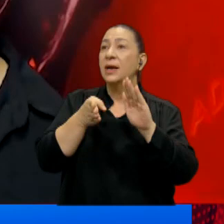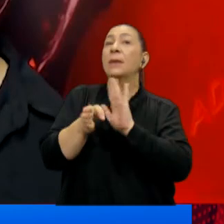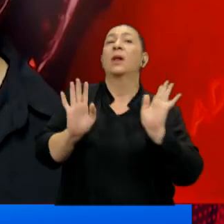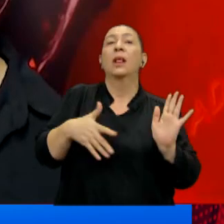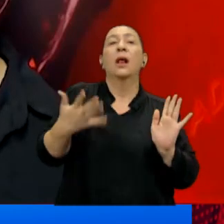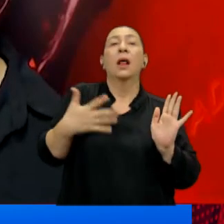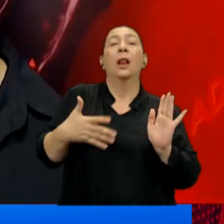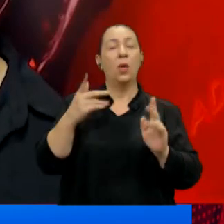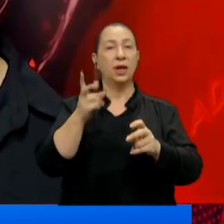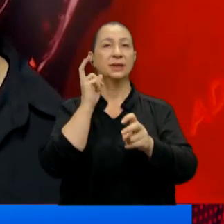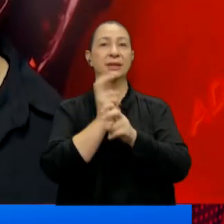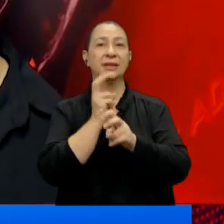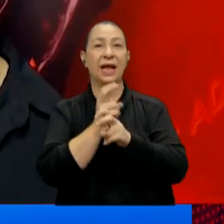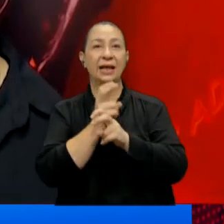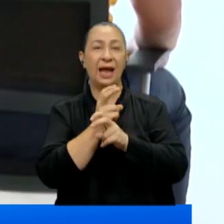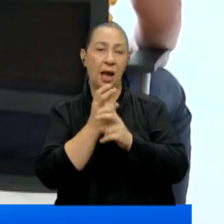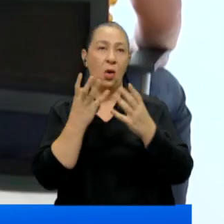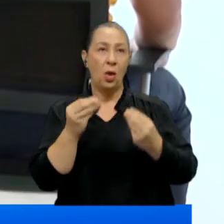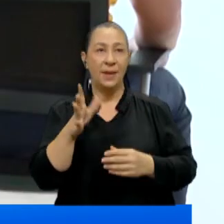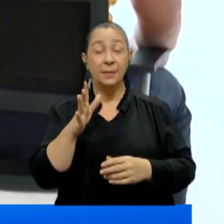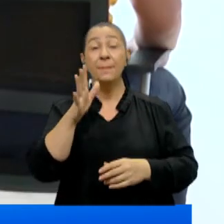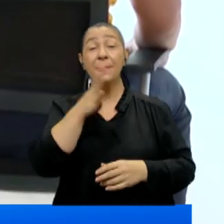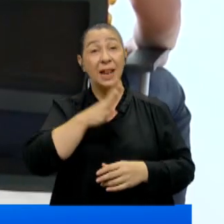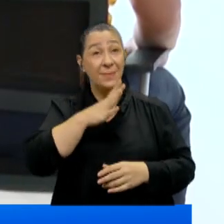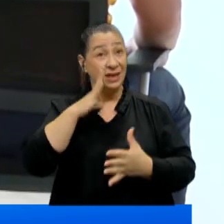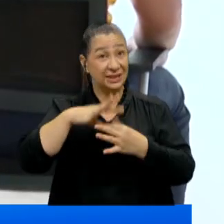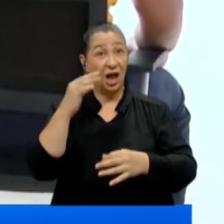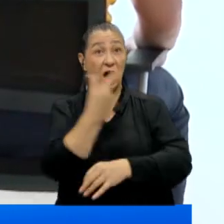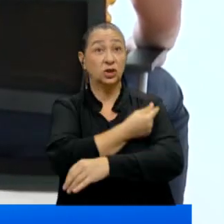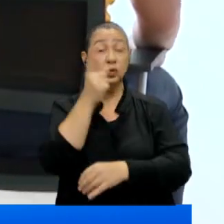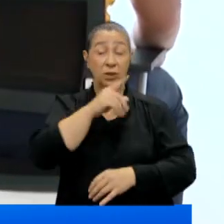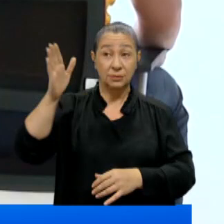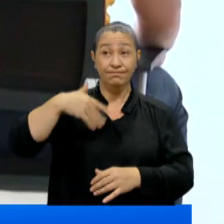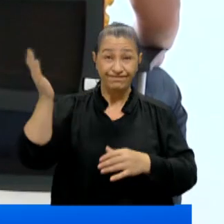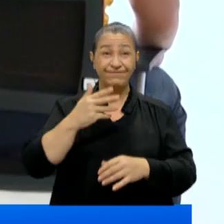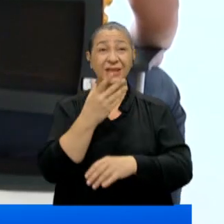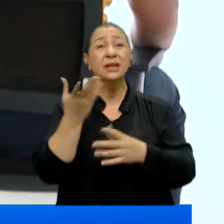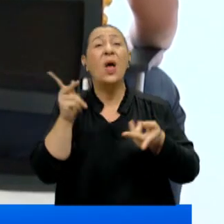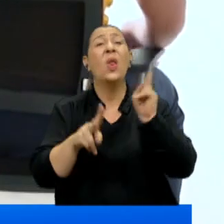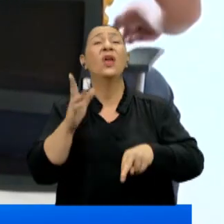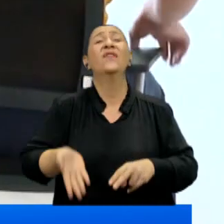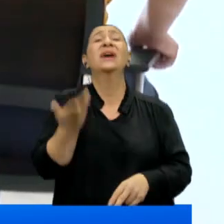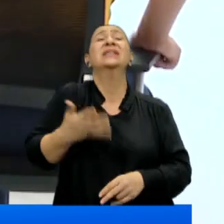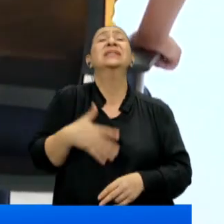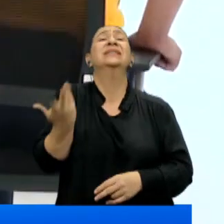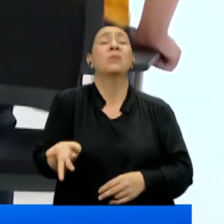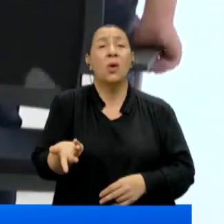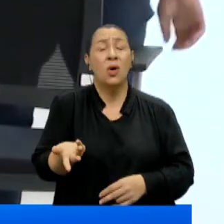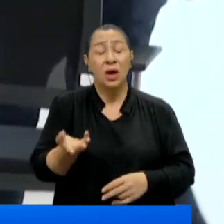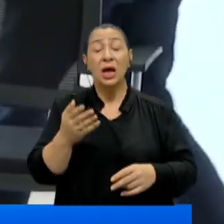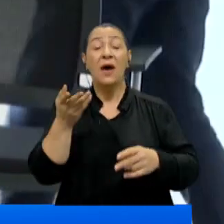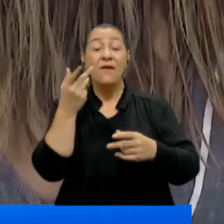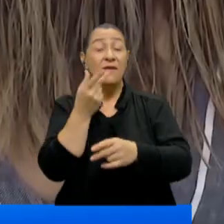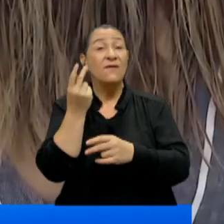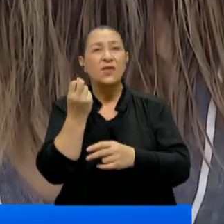girmeyerek onlar da risk altına girmiş oluyor. Bilim insanlarının aşı çağrıları da bu yüzden, daha fazla can kaybı yaşanmasın diye. Virüs